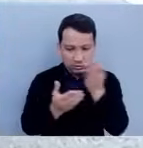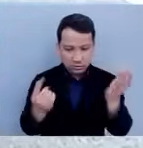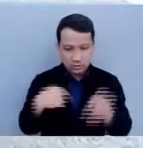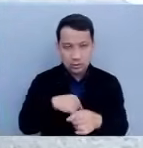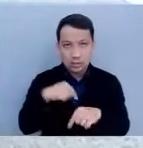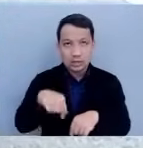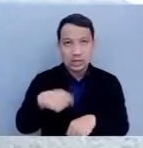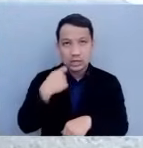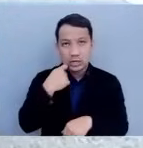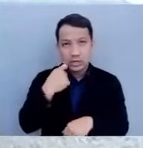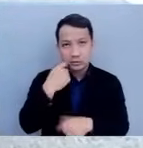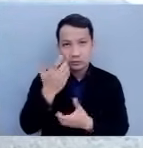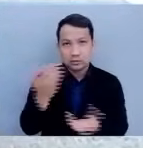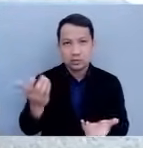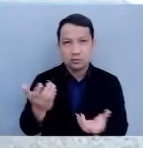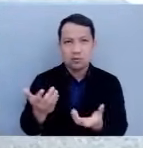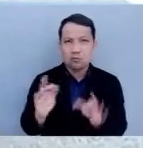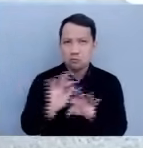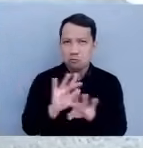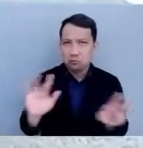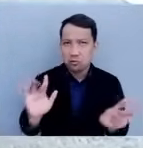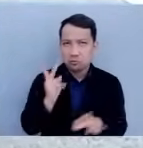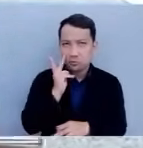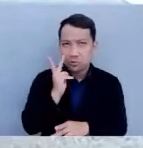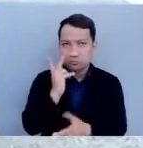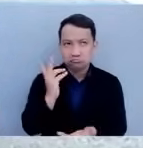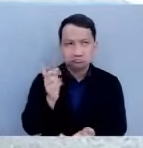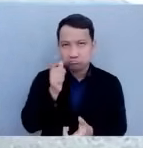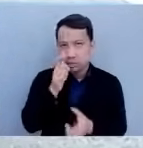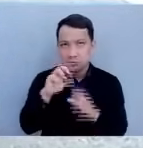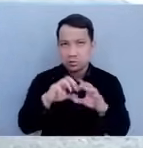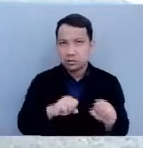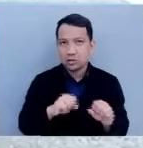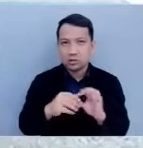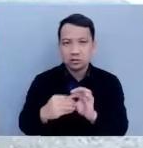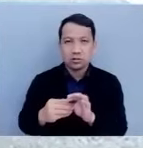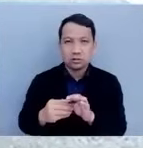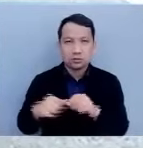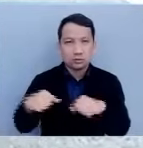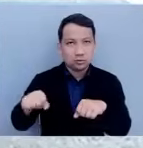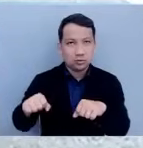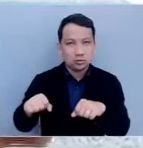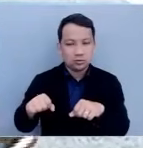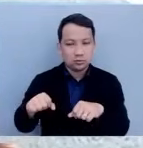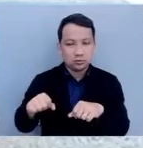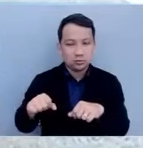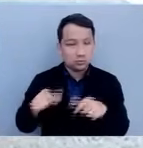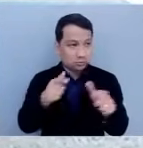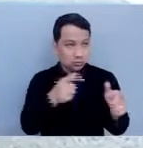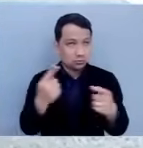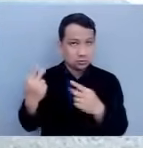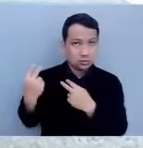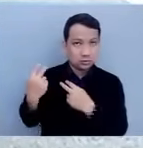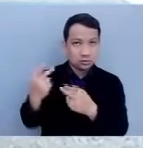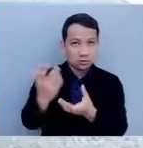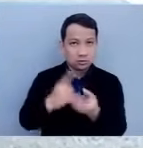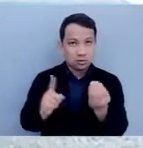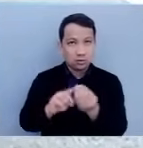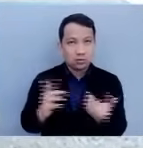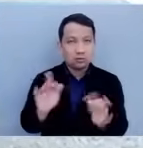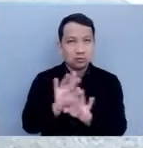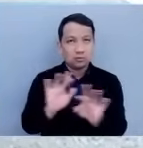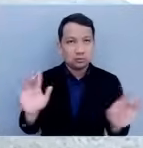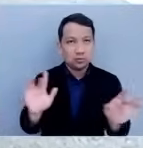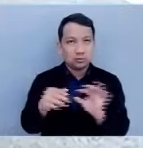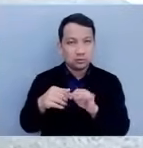natin kani-kanina lamang. Sa ngayon, wala rin namang pang may nahuling mga motorcycle riders. So kung makikita nyo nga sa aking likuran, ay maluwag